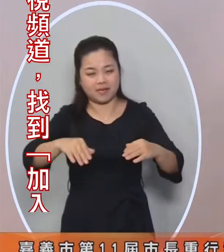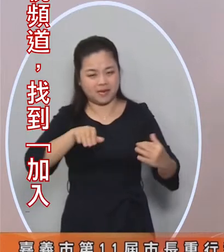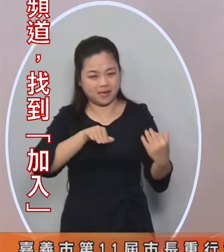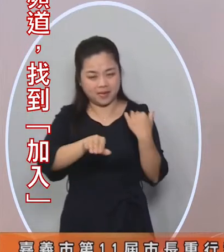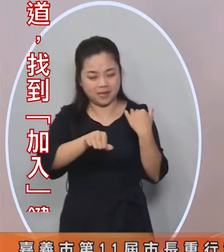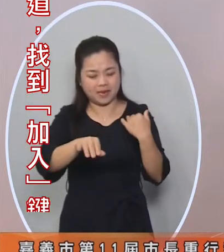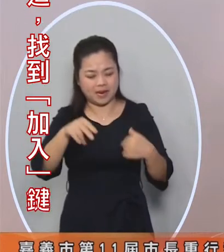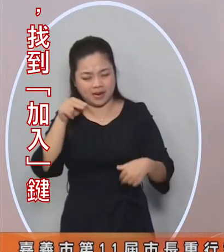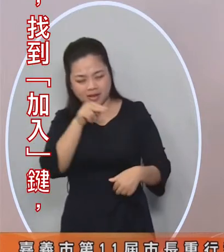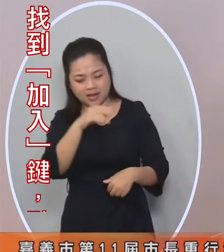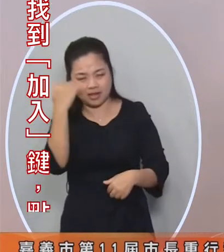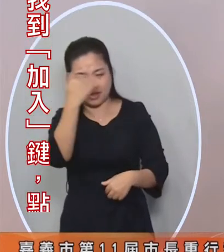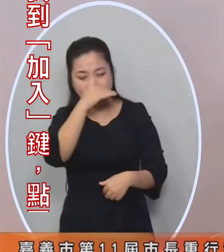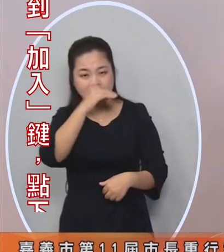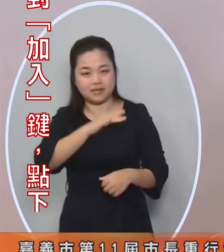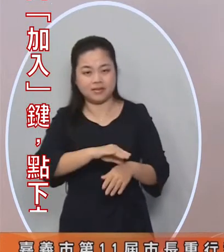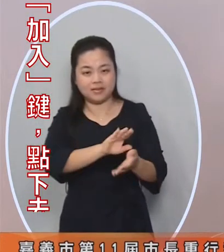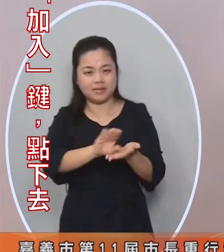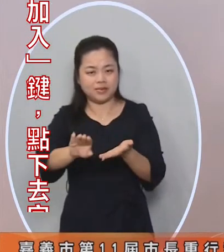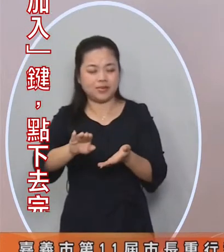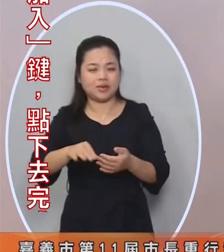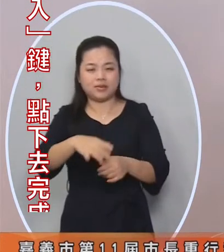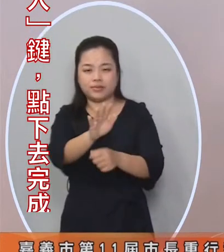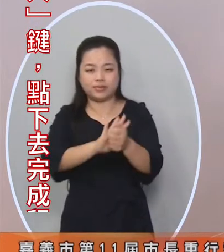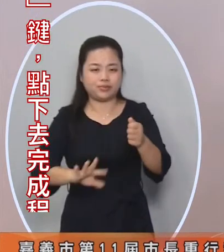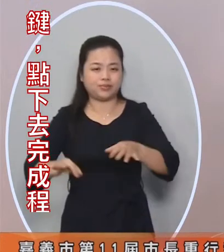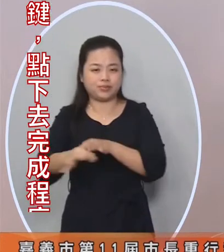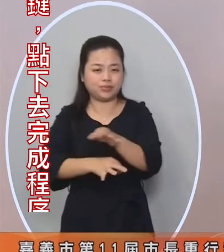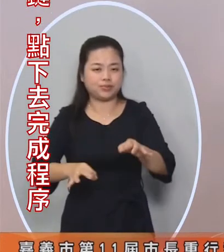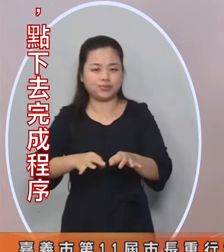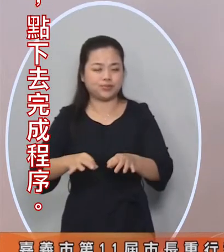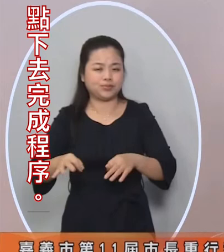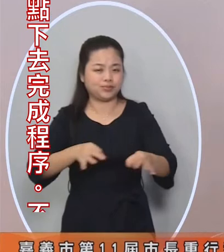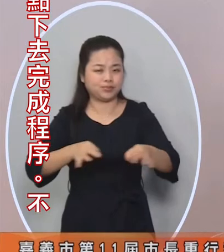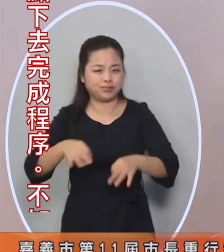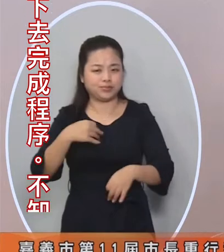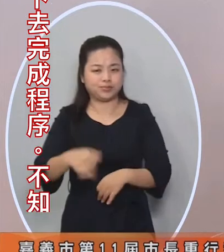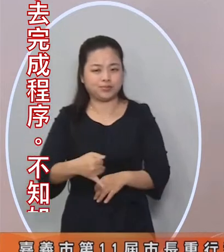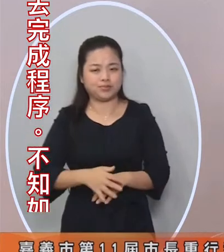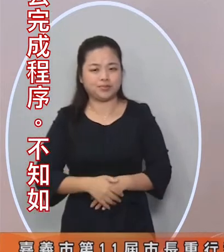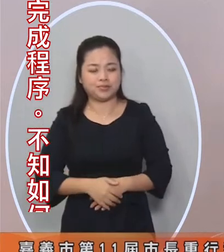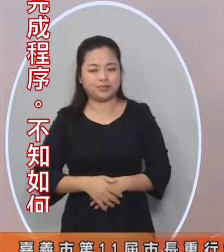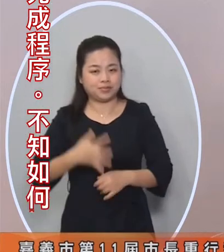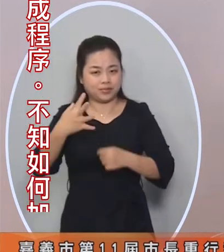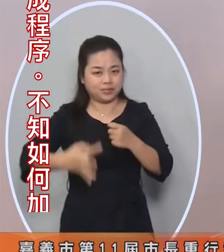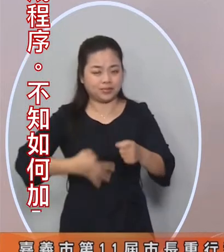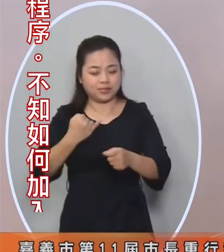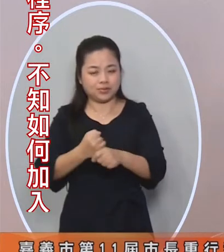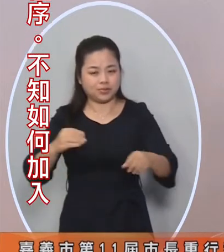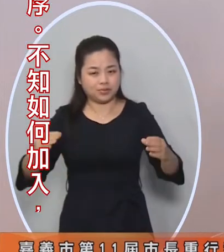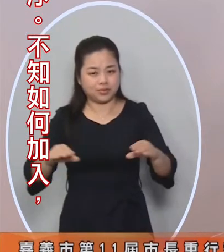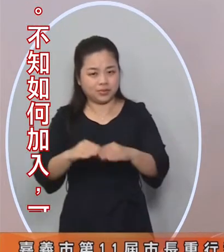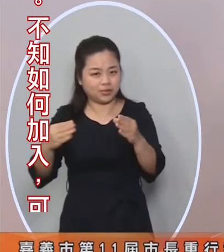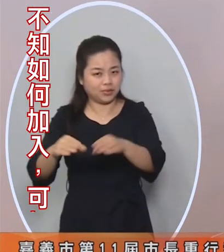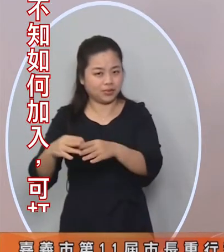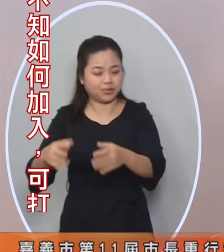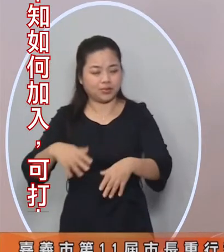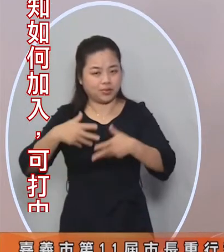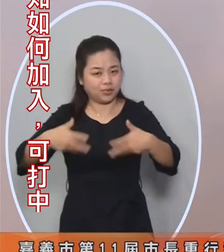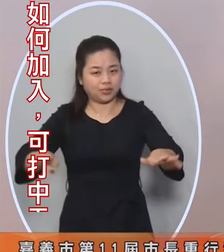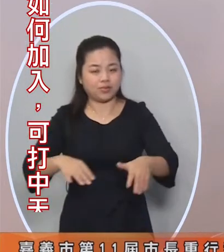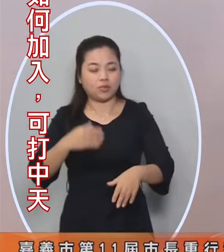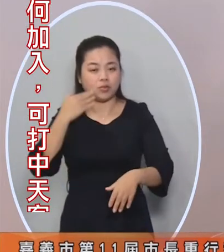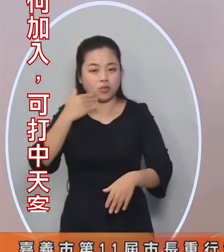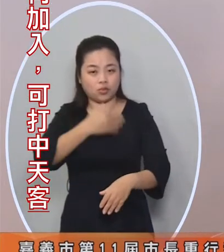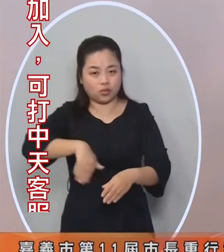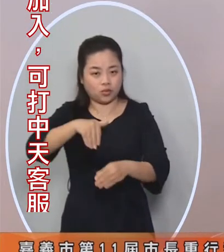线不佳，停车不便，并妨碍路旁商家店面营业，多年来造成多起交通事故。凯